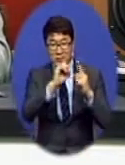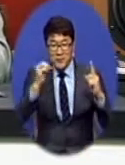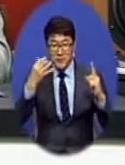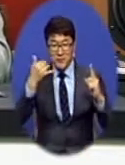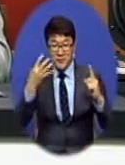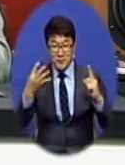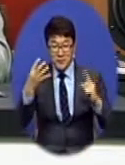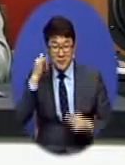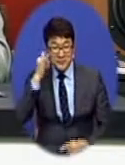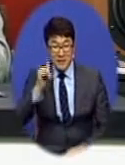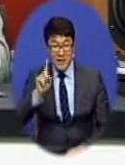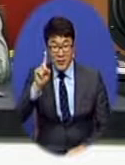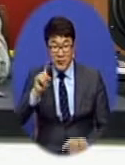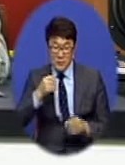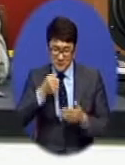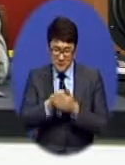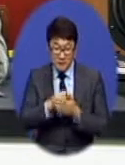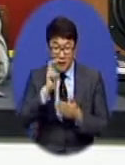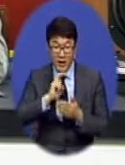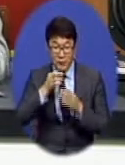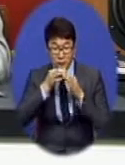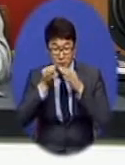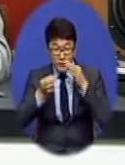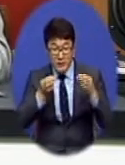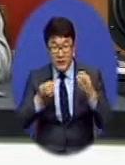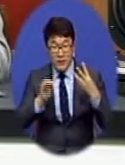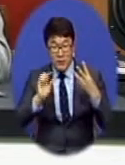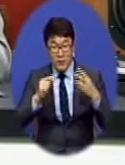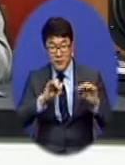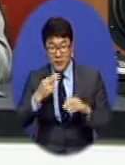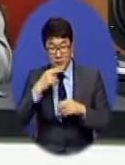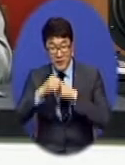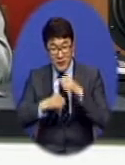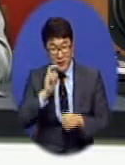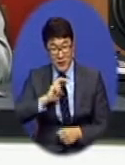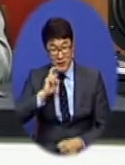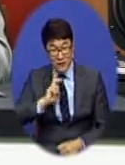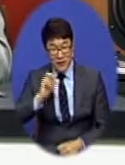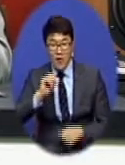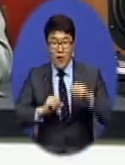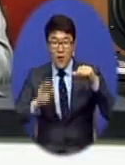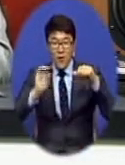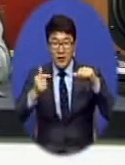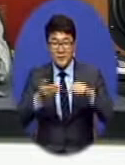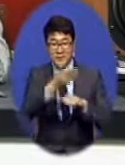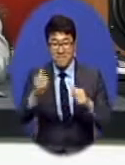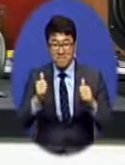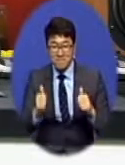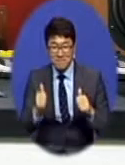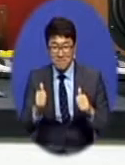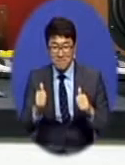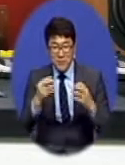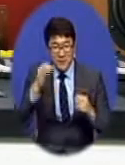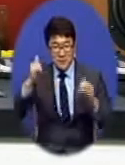ARS-060-608-1004 1번 지정곡 노래 부르기, 3번 무반주 노래 부르기, 그리고 5번 시청자 심사로도